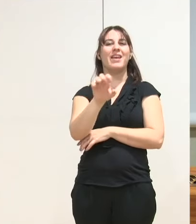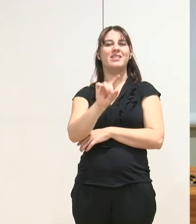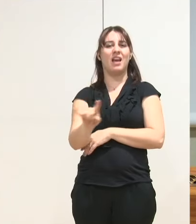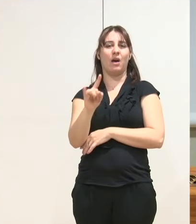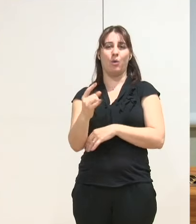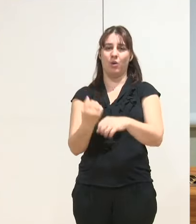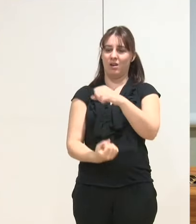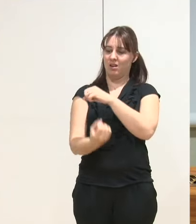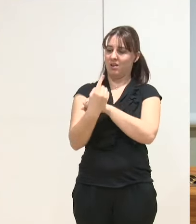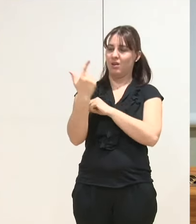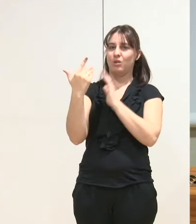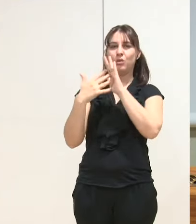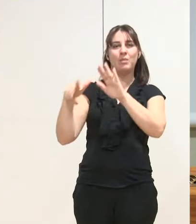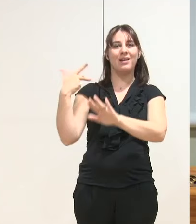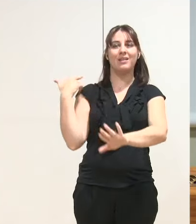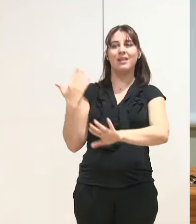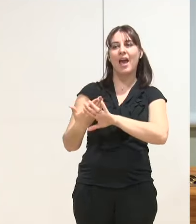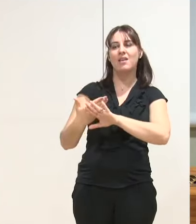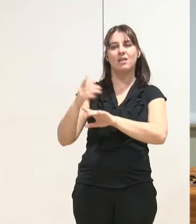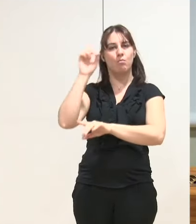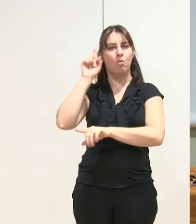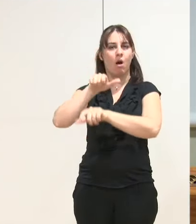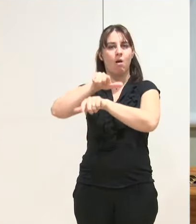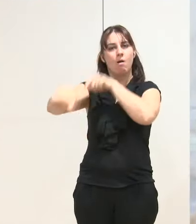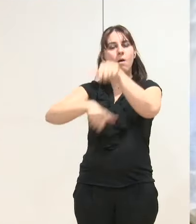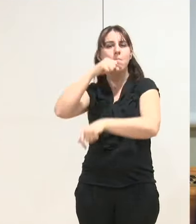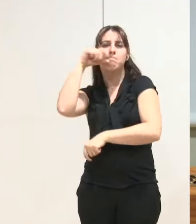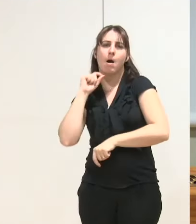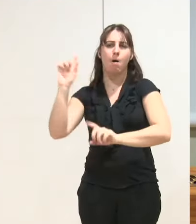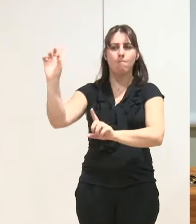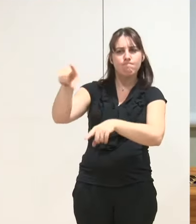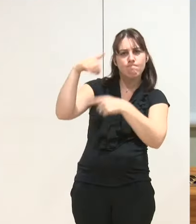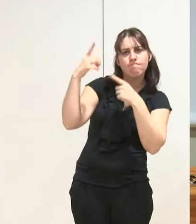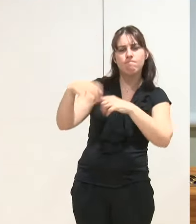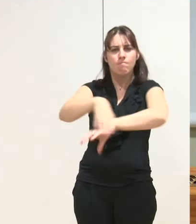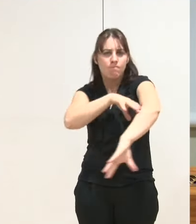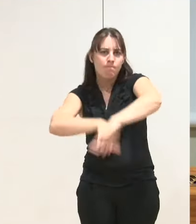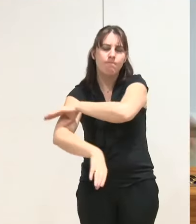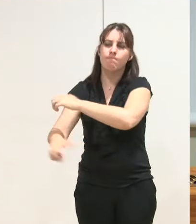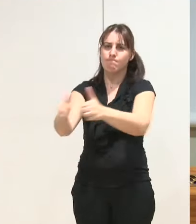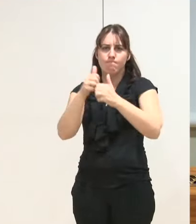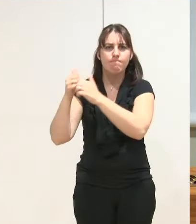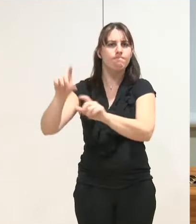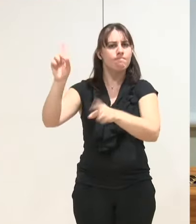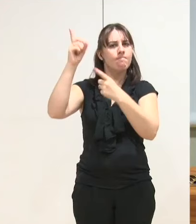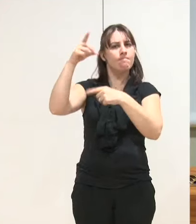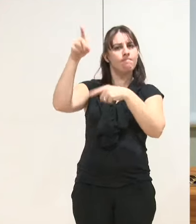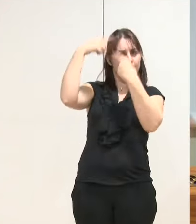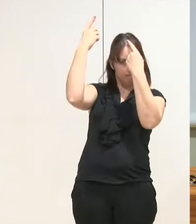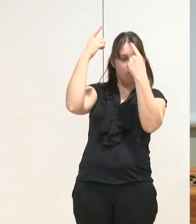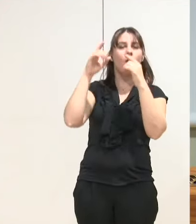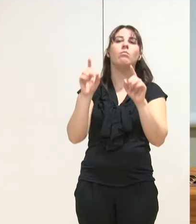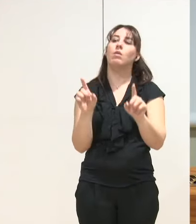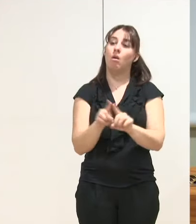émergé effectivement en 2013 à la suite de mobilisation de parents euh euh de l'école là-bas mais